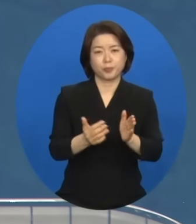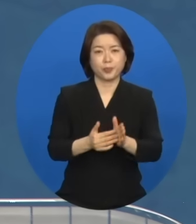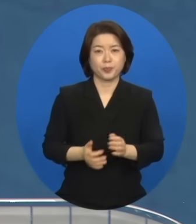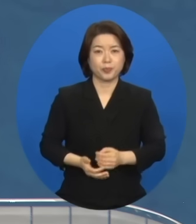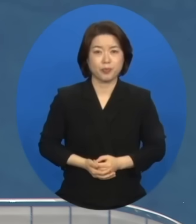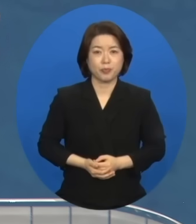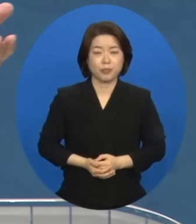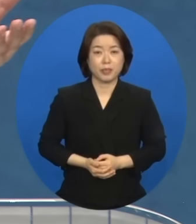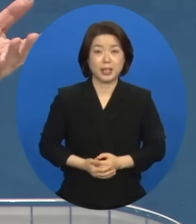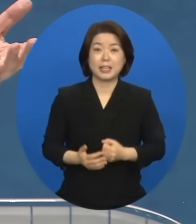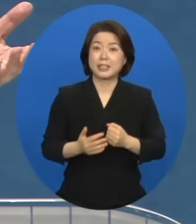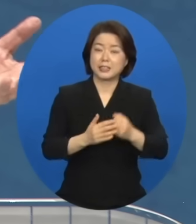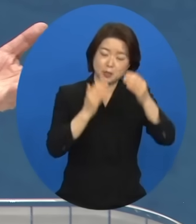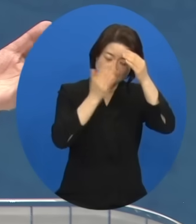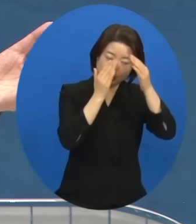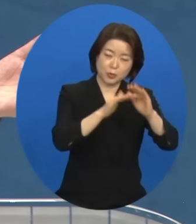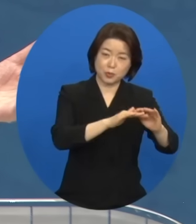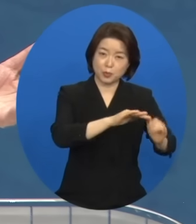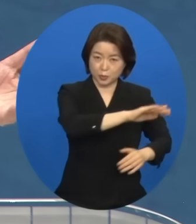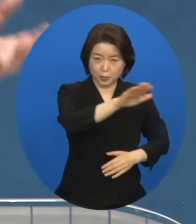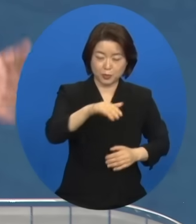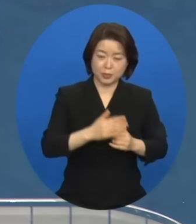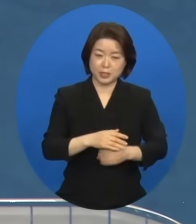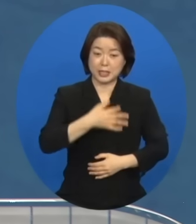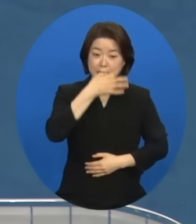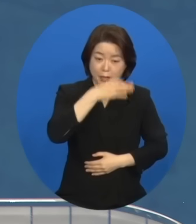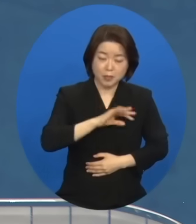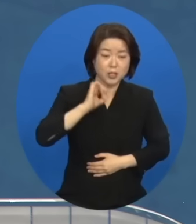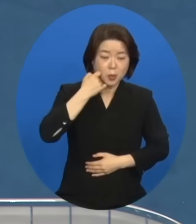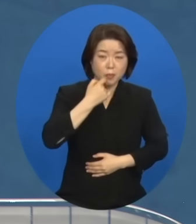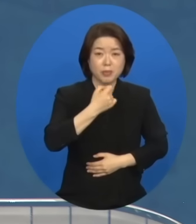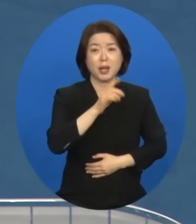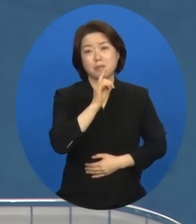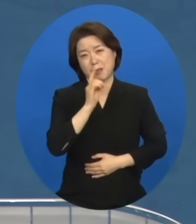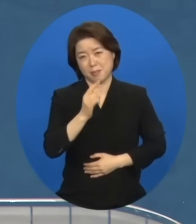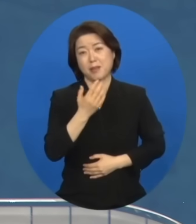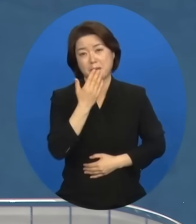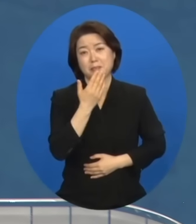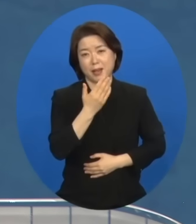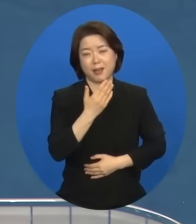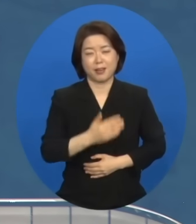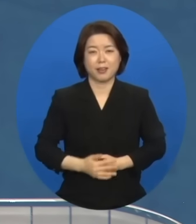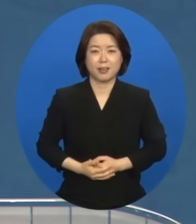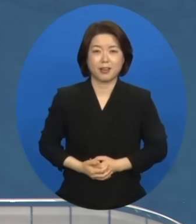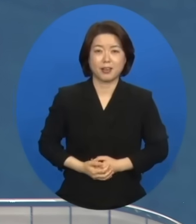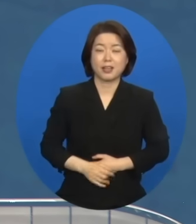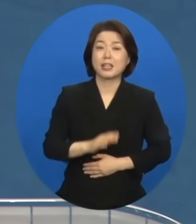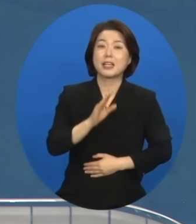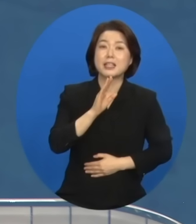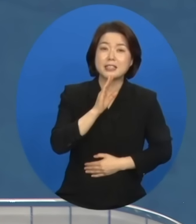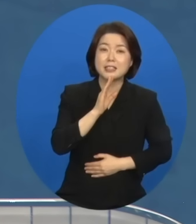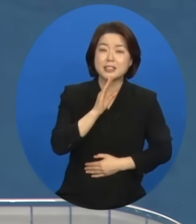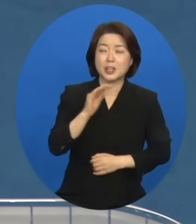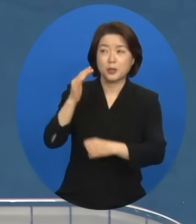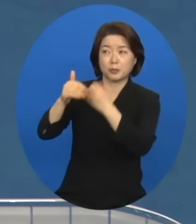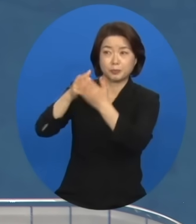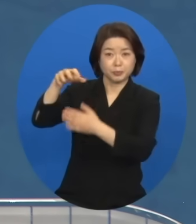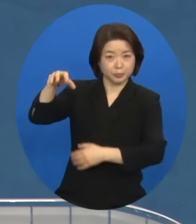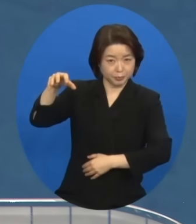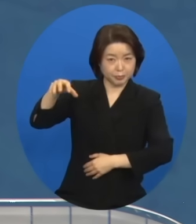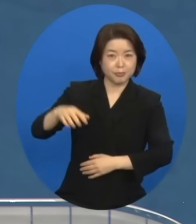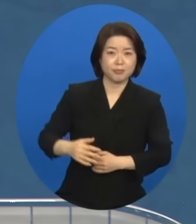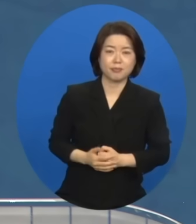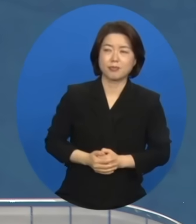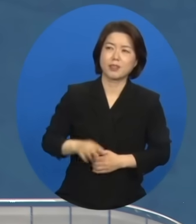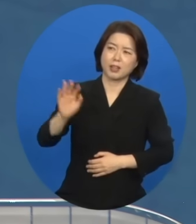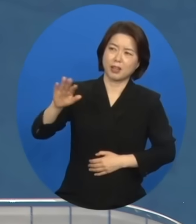그러니까 성도들이 힘들다, 어렵다 말할 만하죠. 실제로 하나님 앞에